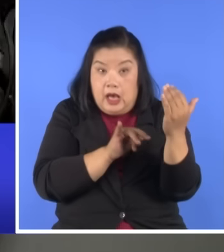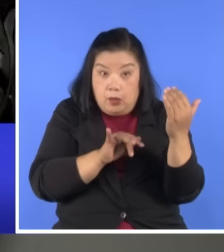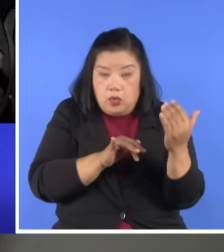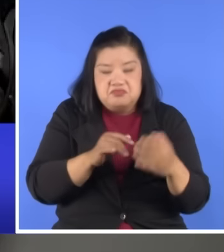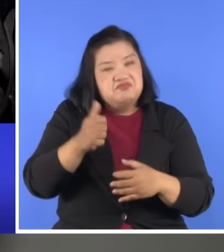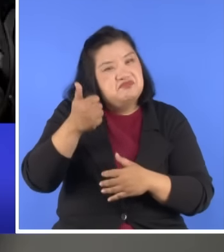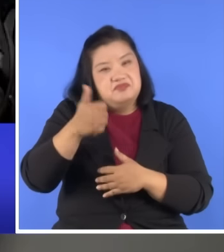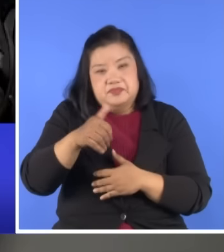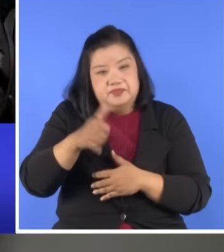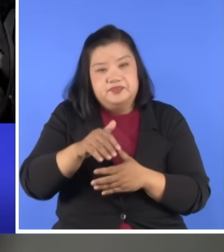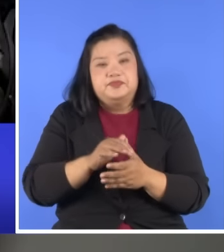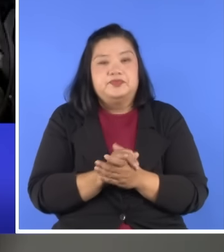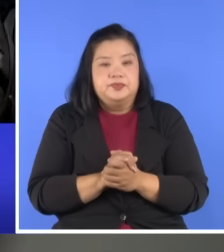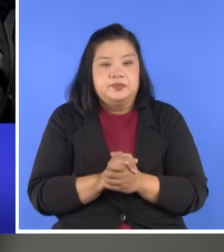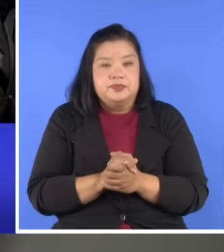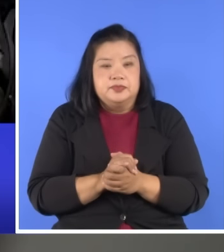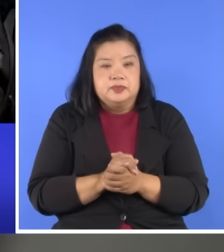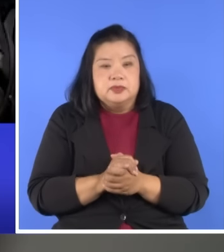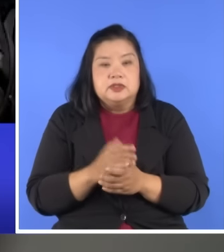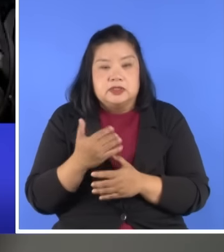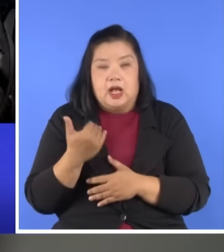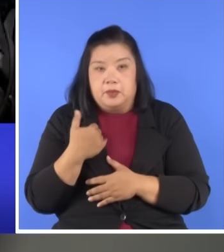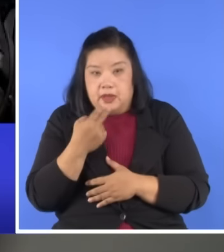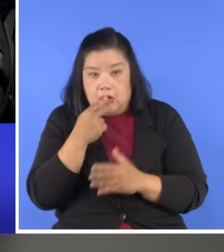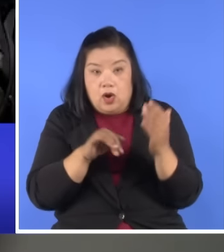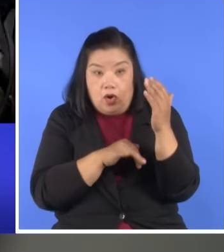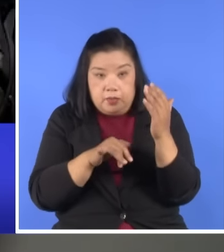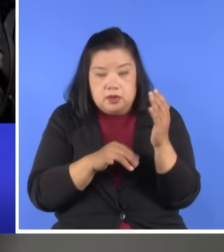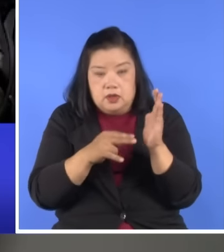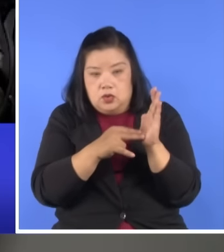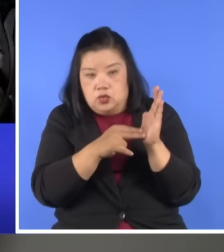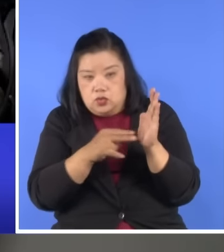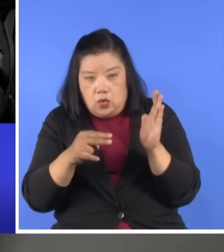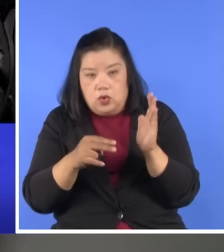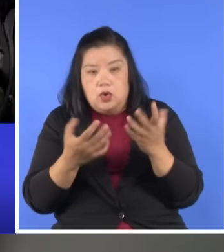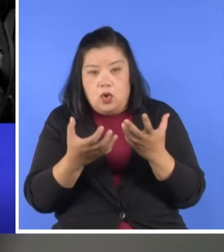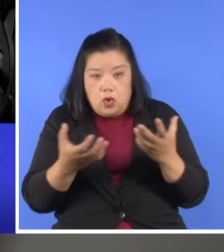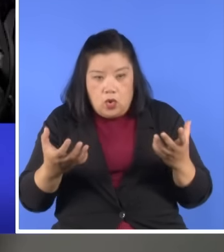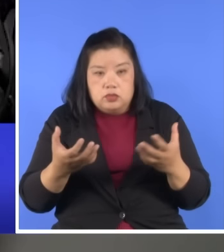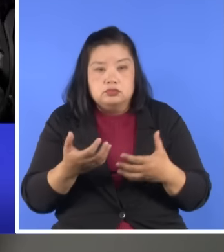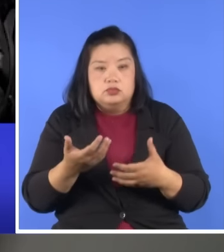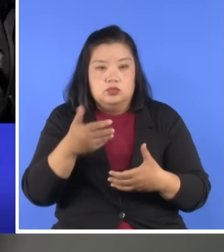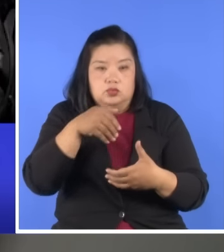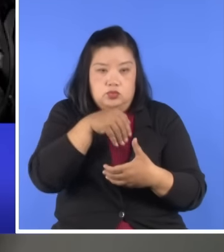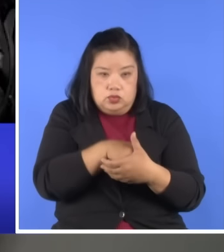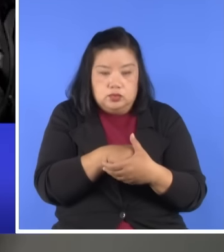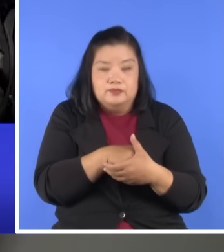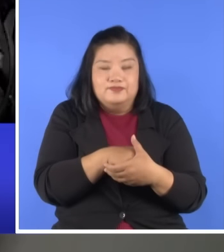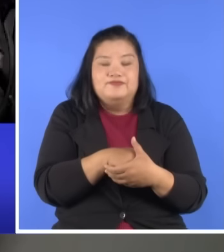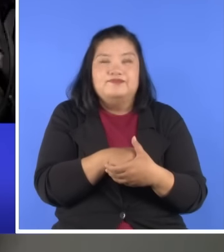ทางแบบนี้ไม่ได้นะคะก็เนี่ยค่ะเราก็ถอดสายไฟเอาอุปกรณ์คอมพิวเตอร์ออกไปจาก